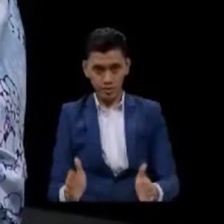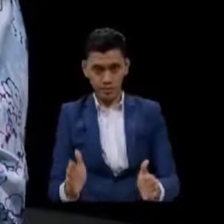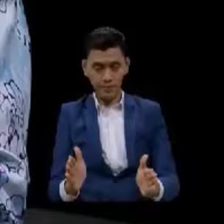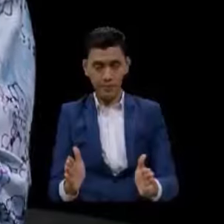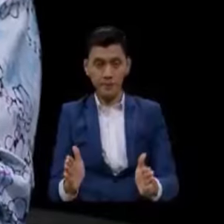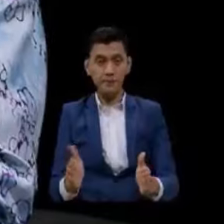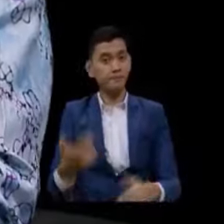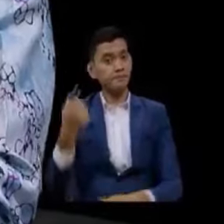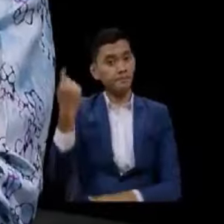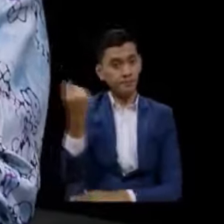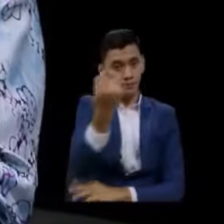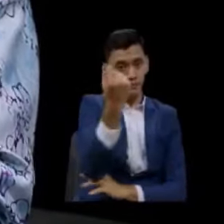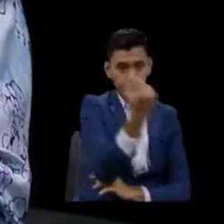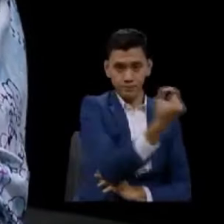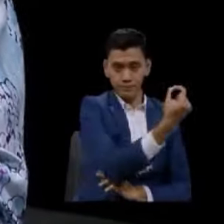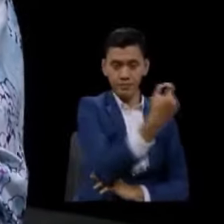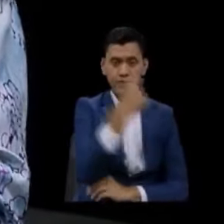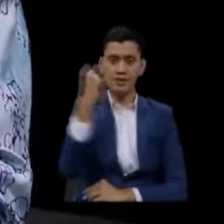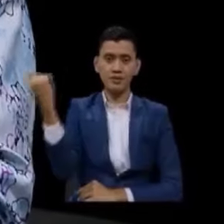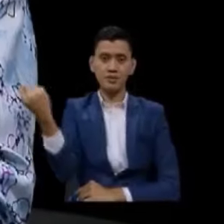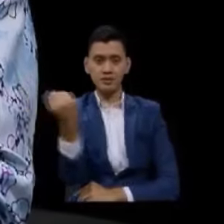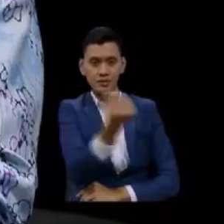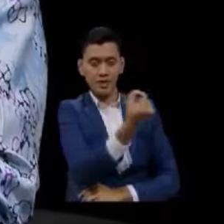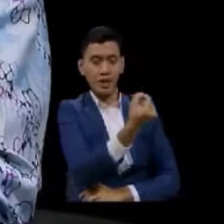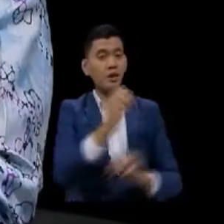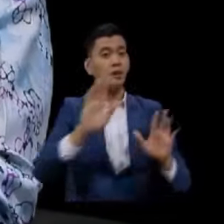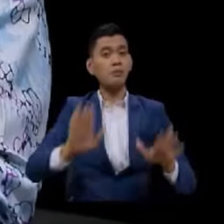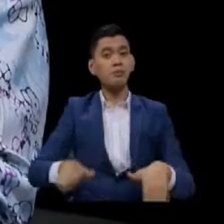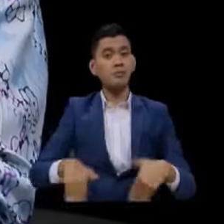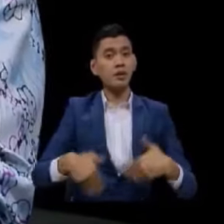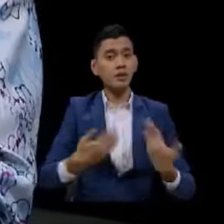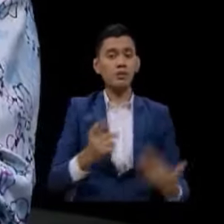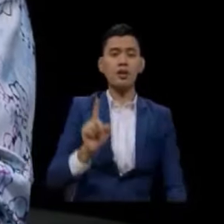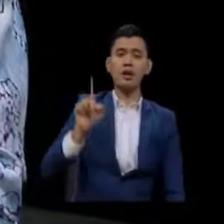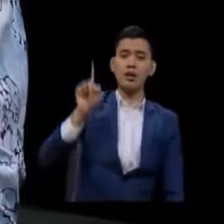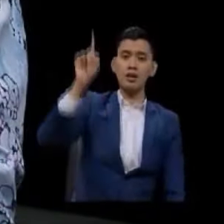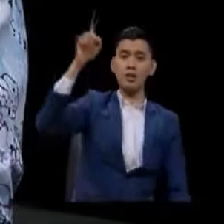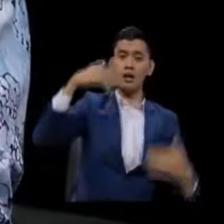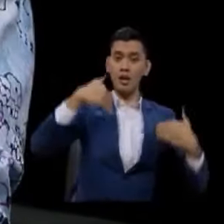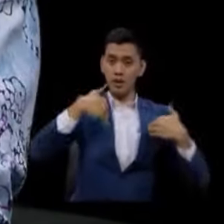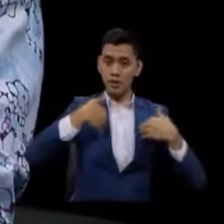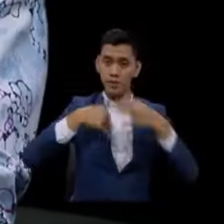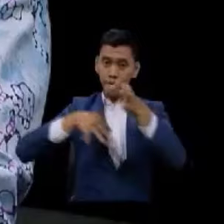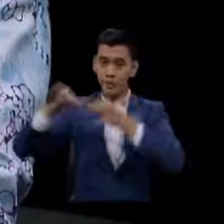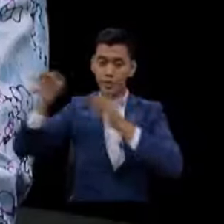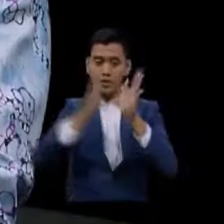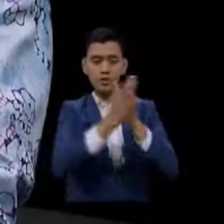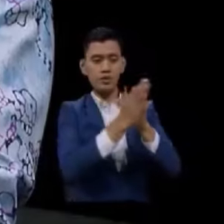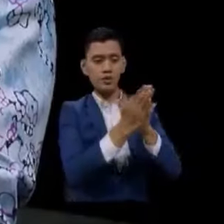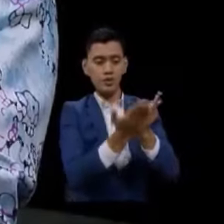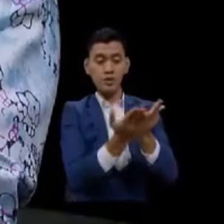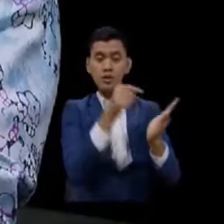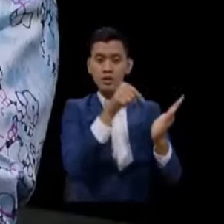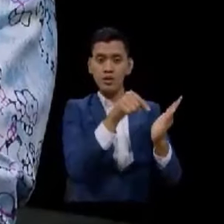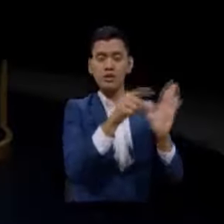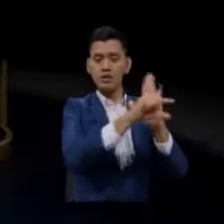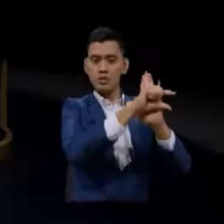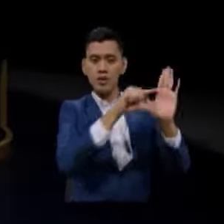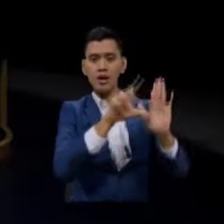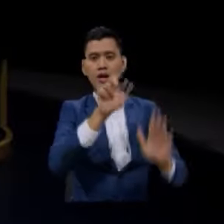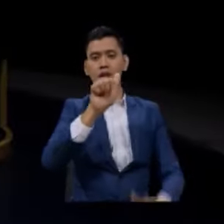subuh ha-20b raymin Bagaimana Allah ta'ala sebut dalam surah al-an'am ayat 108